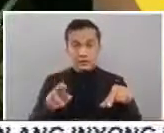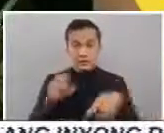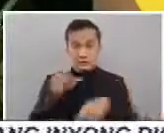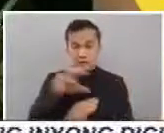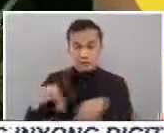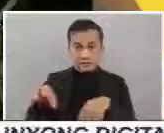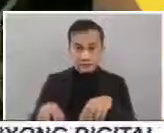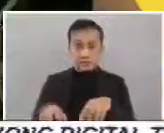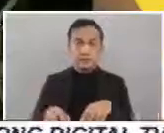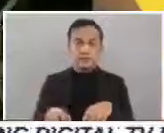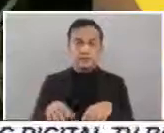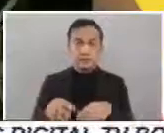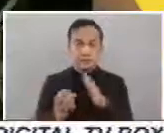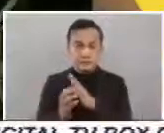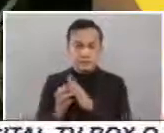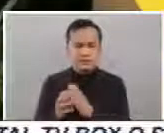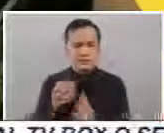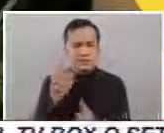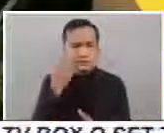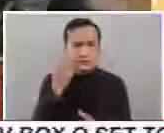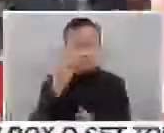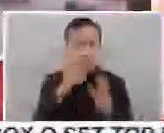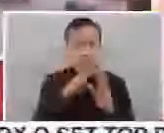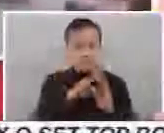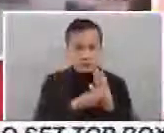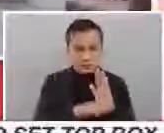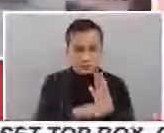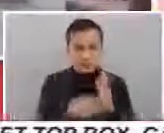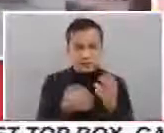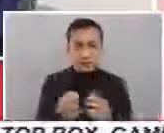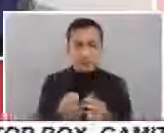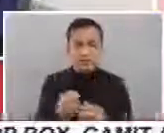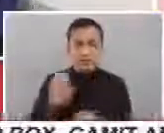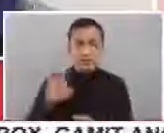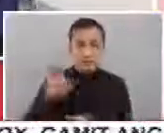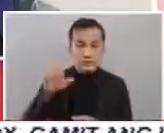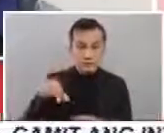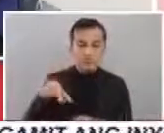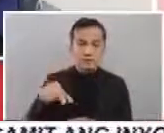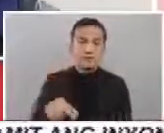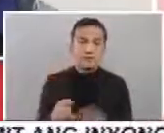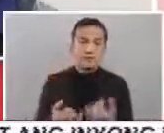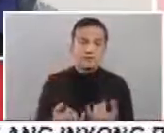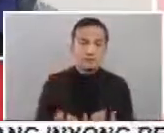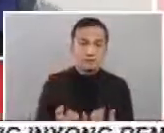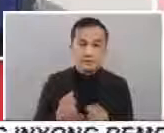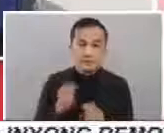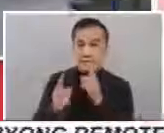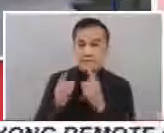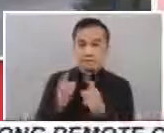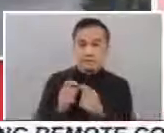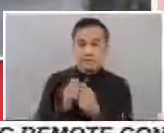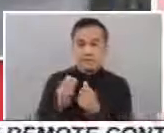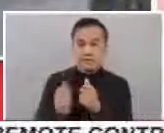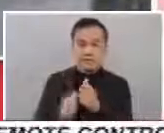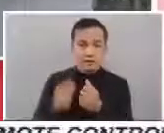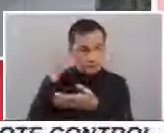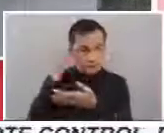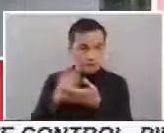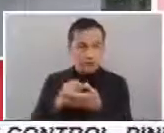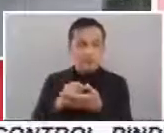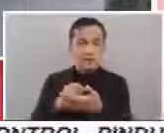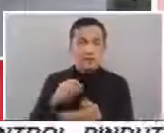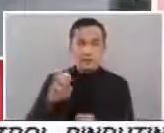kahapon ay kinukonsidera natin fake news po, no? Wala akong ganun na panuntunan na porkit hindi po